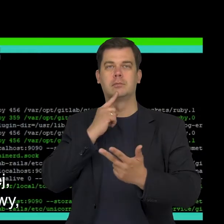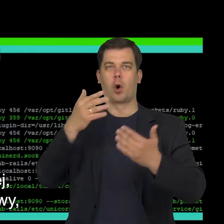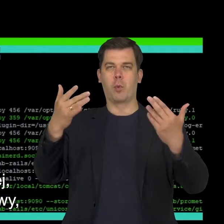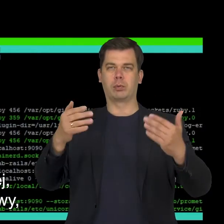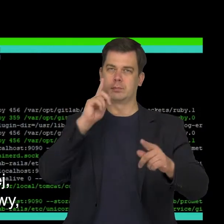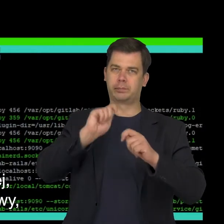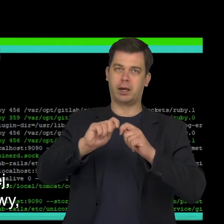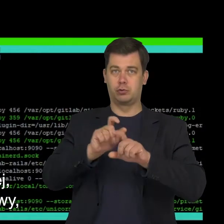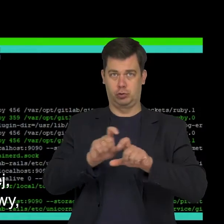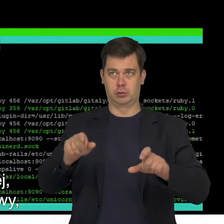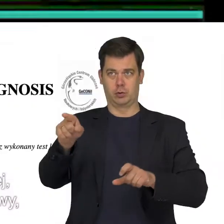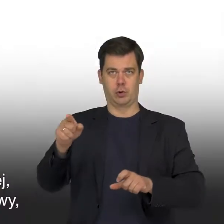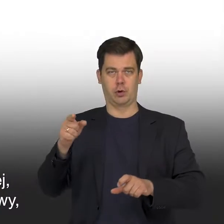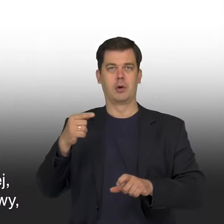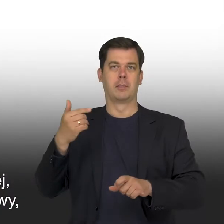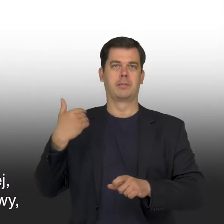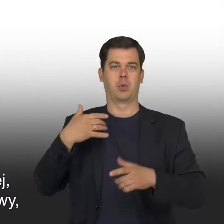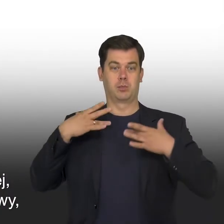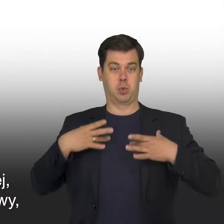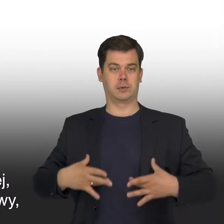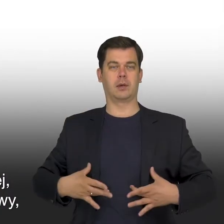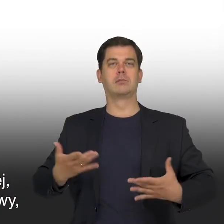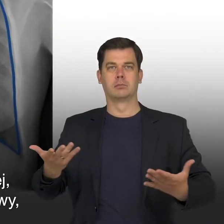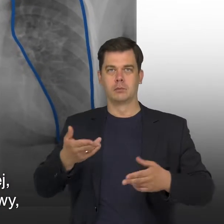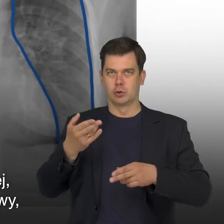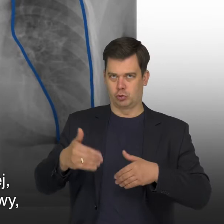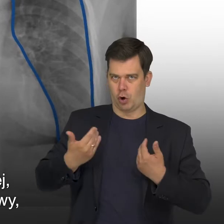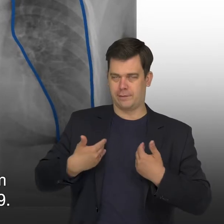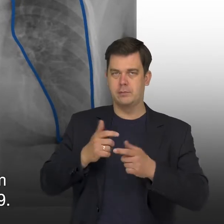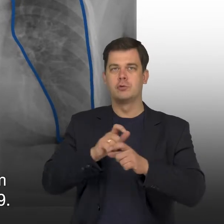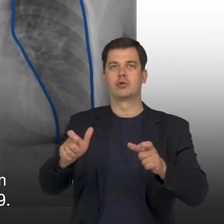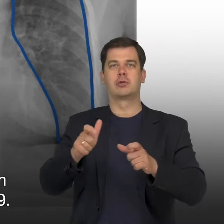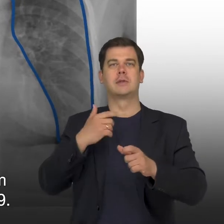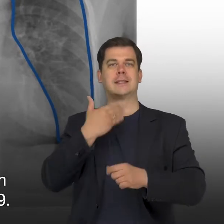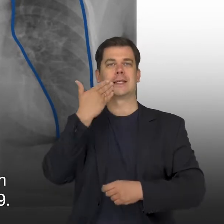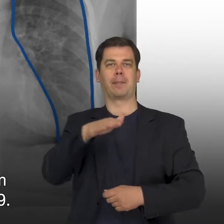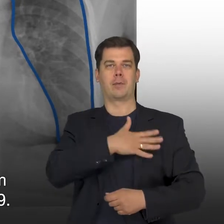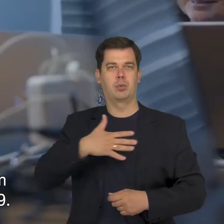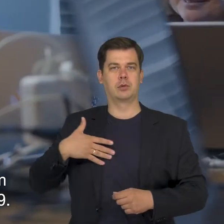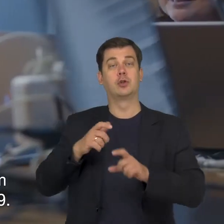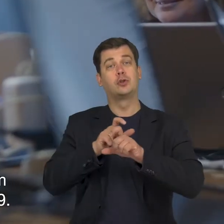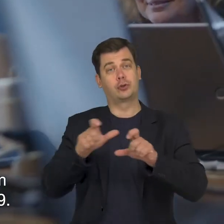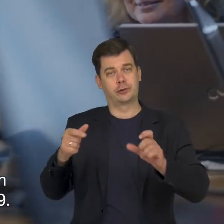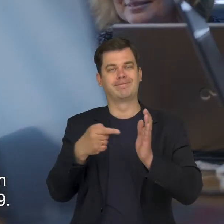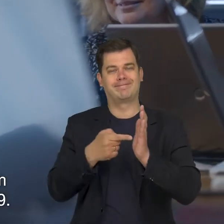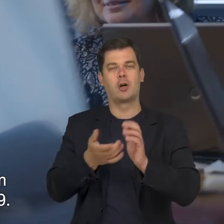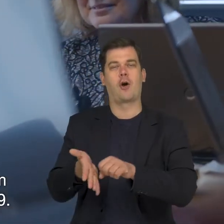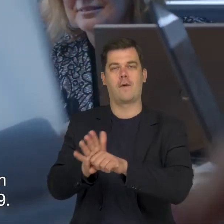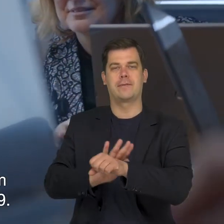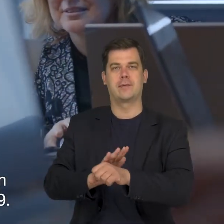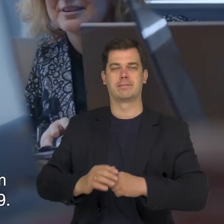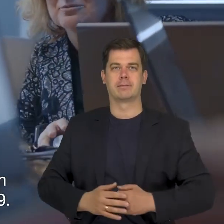podjęcia decyzji diagnostycznej, rozpoznania, czy jest to pacjent zdrowy z zapaleniem płuc, czy z zapaleniem płuc w przebiegu